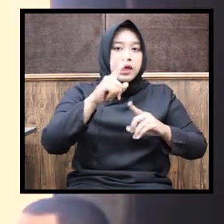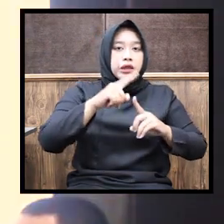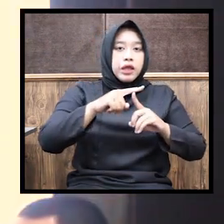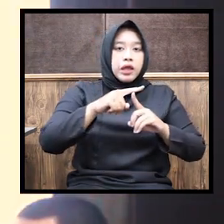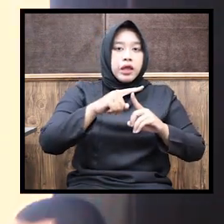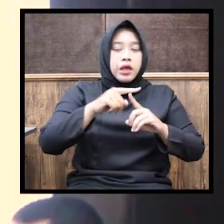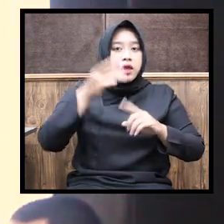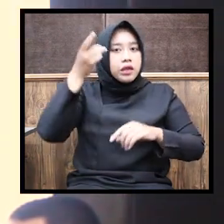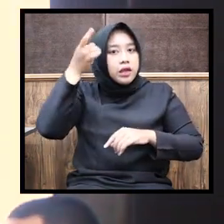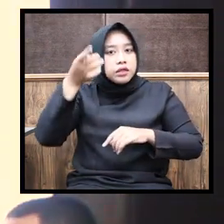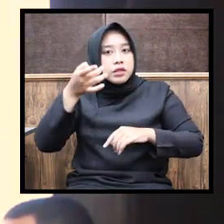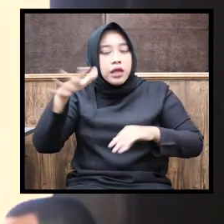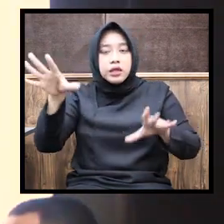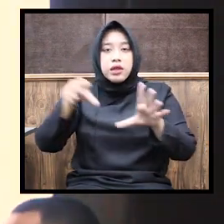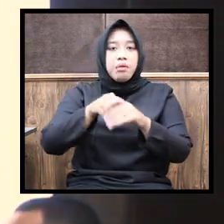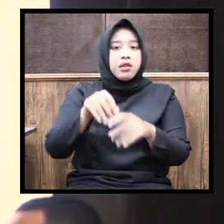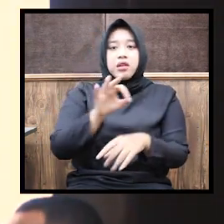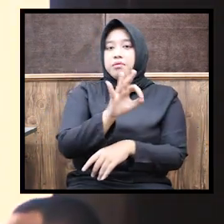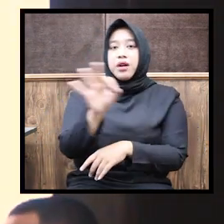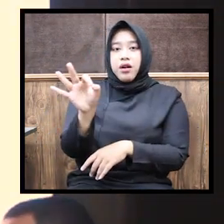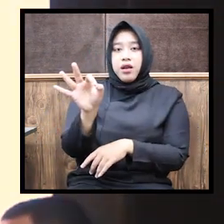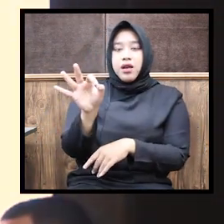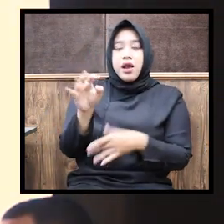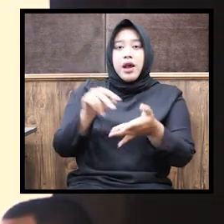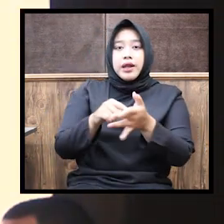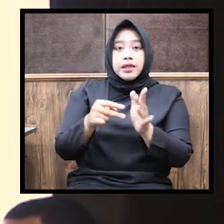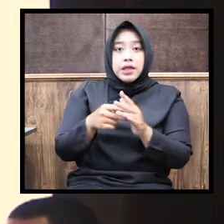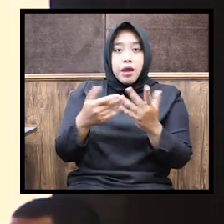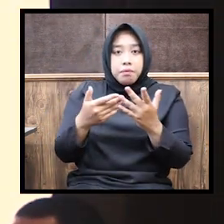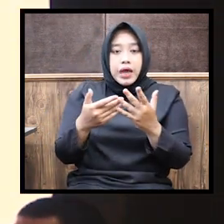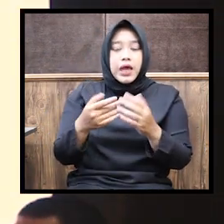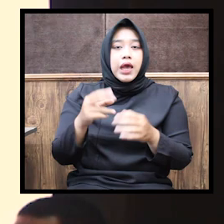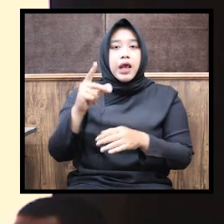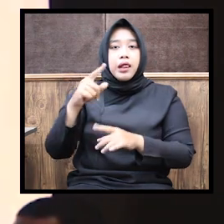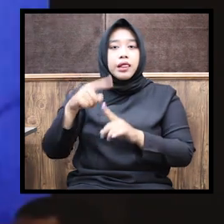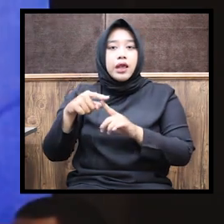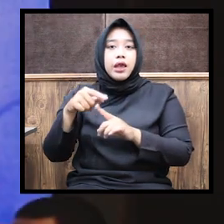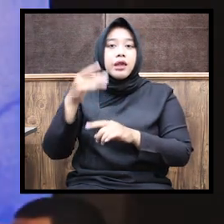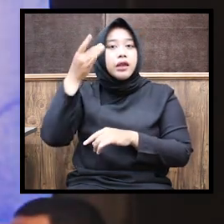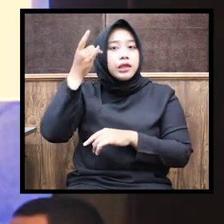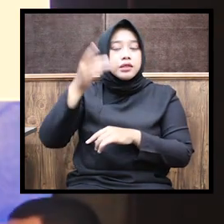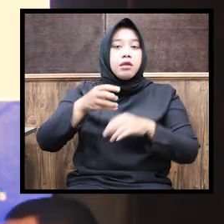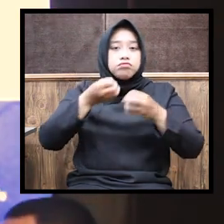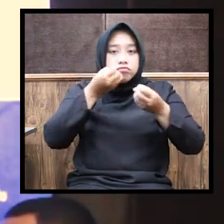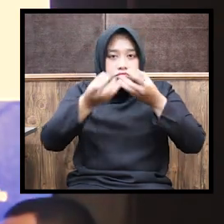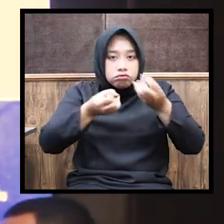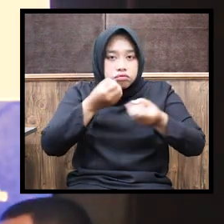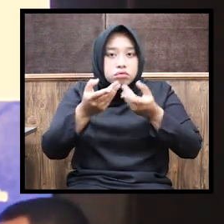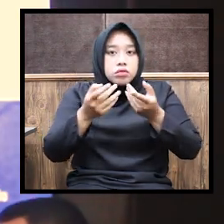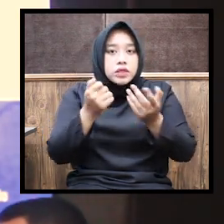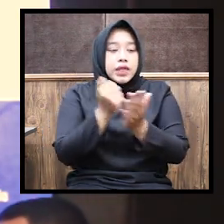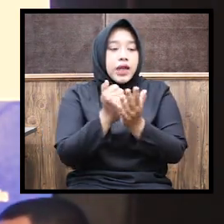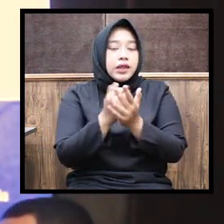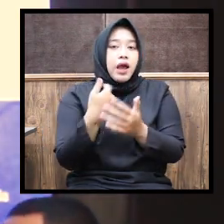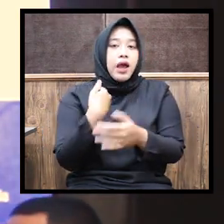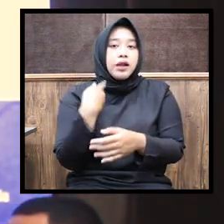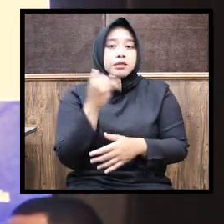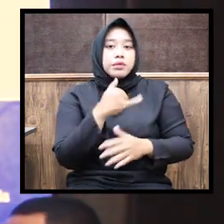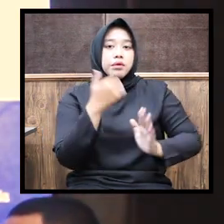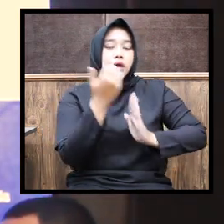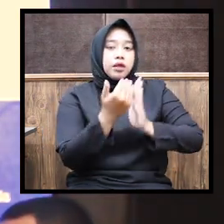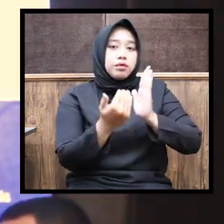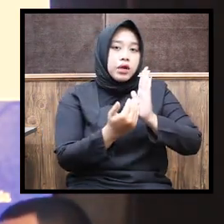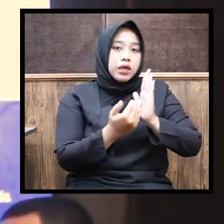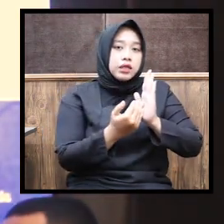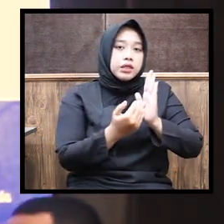tenaga kerja datang ke masyarakat kita juga menyampaikan hal tersebut Pak ternyata ada regulasi yang mengatur sedemikian untuk teman-teman